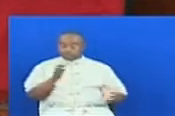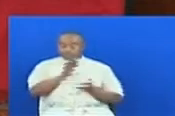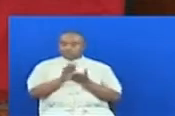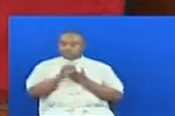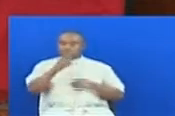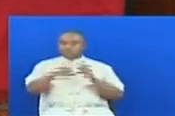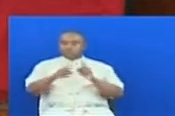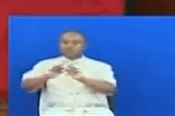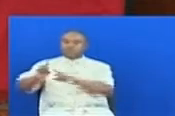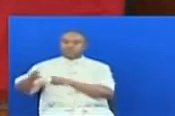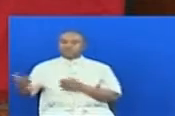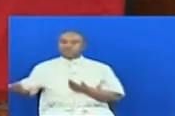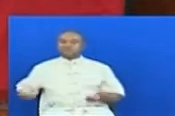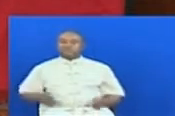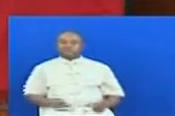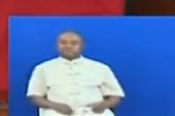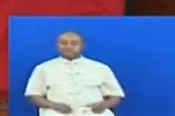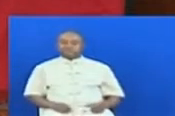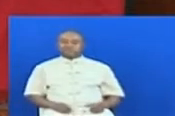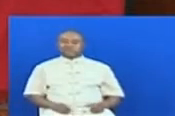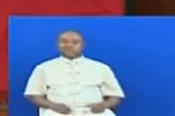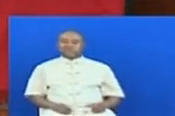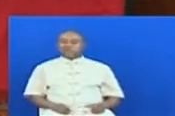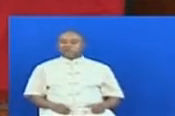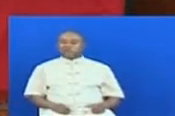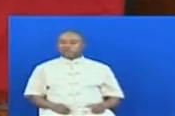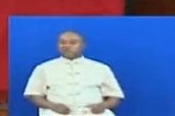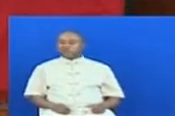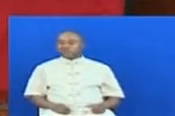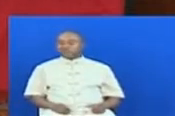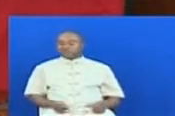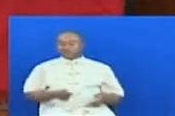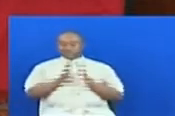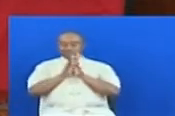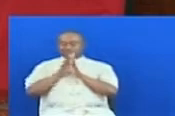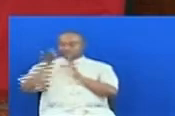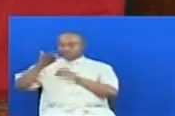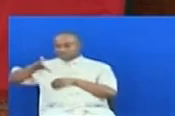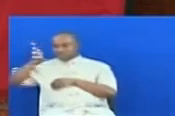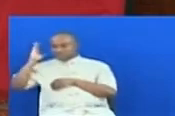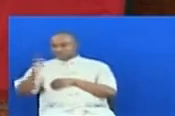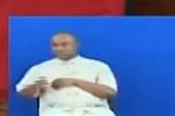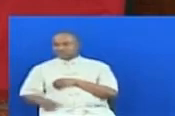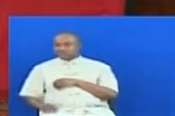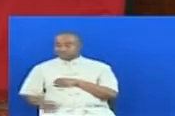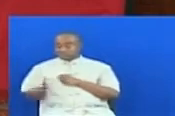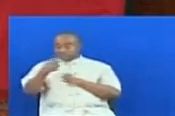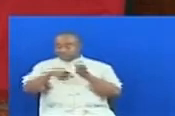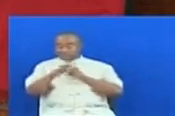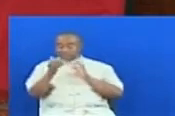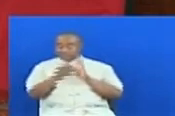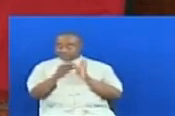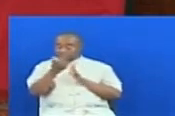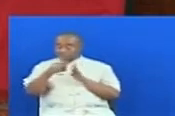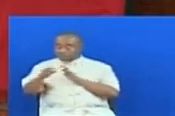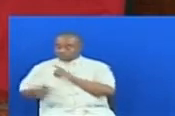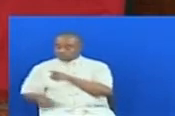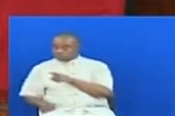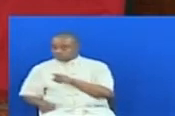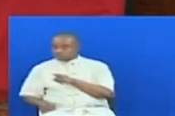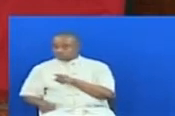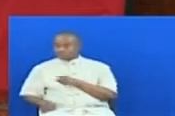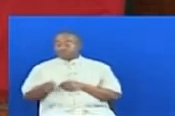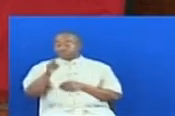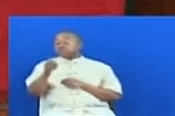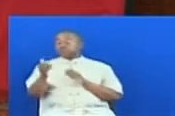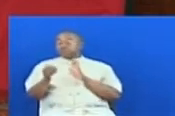mbalimbali ya kwenye halmashauri zetu. Kwa hiyo naiomba serikali kuangalia upya kwenye hii sheria ya manunuzi. Ni sheria ambayo